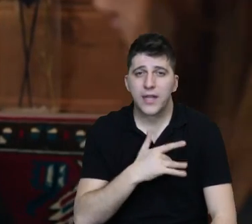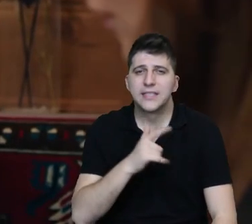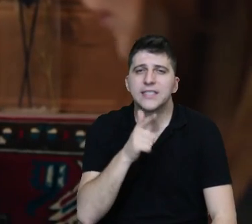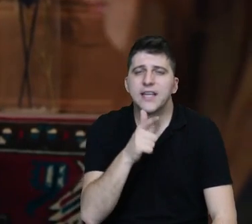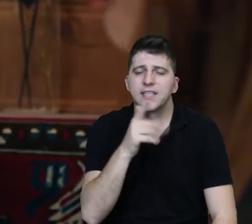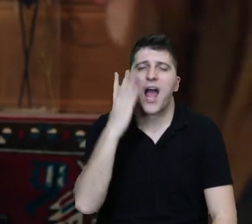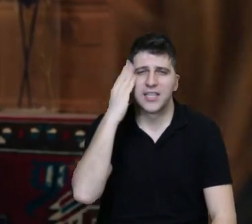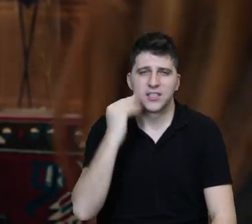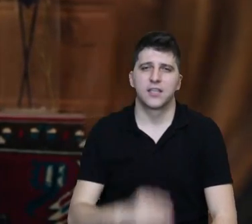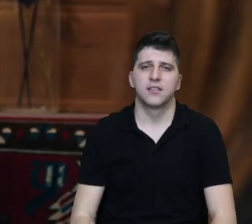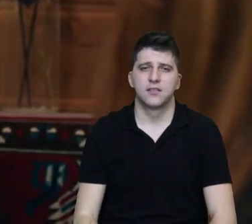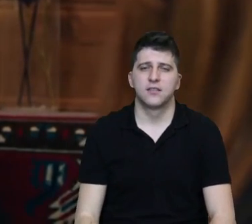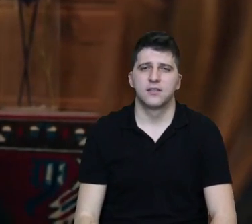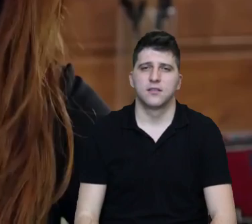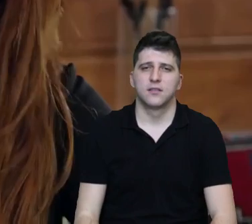sesini duyacak.